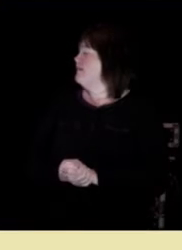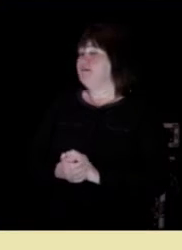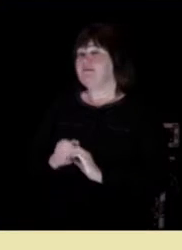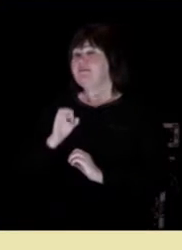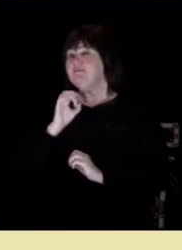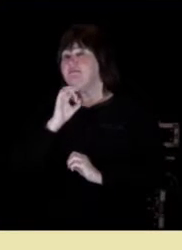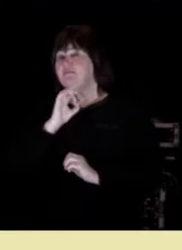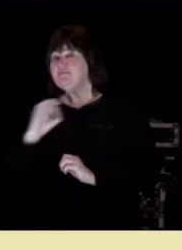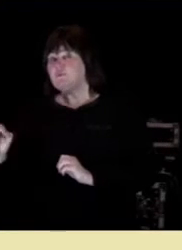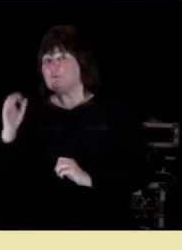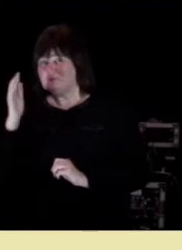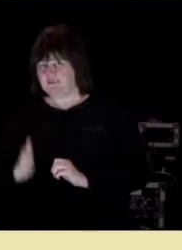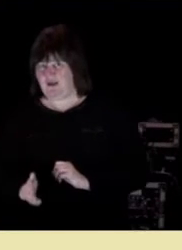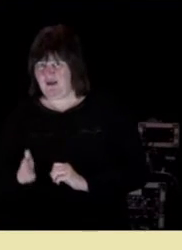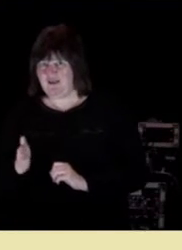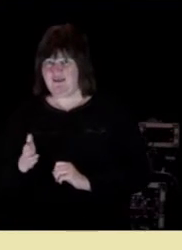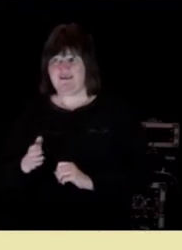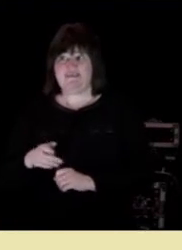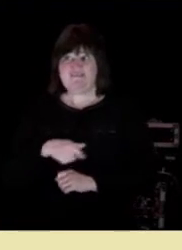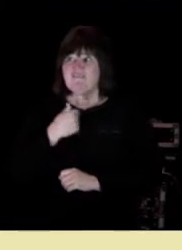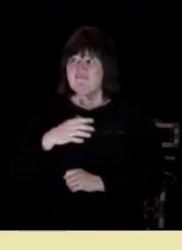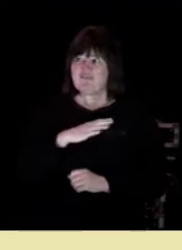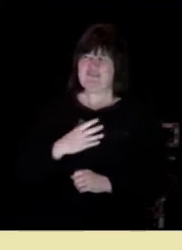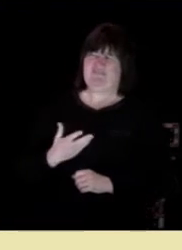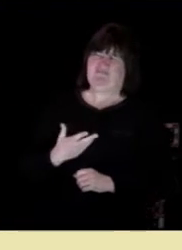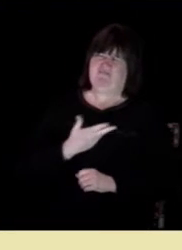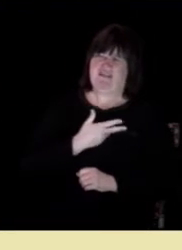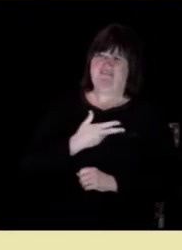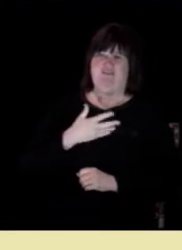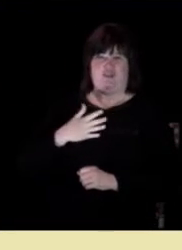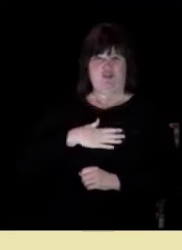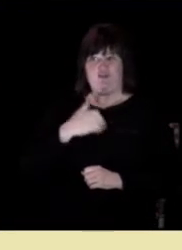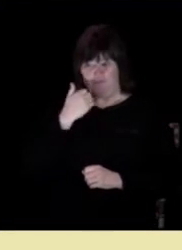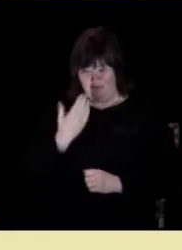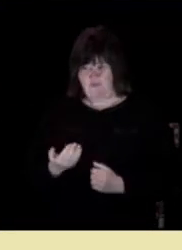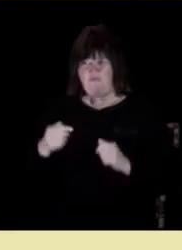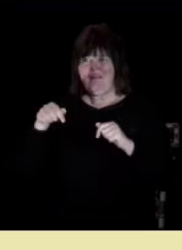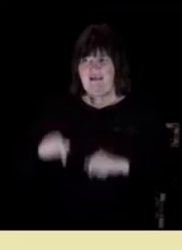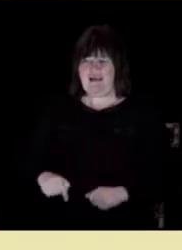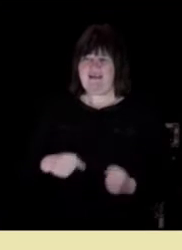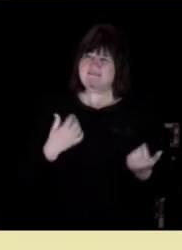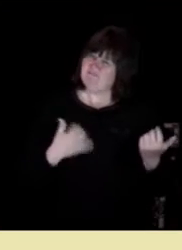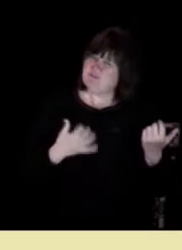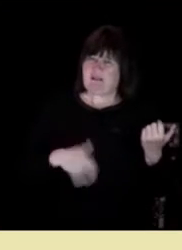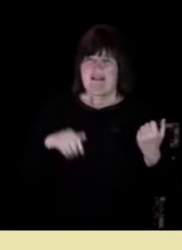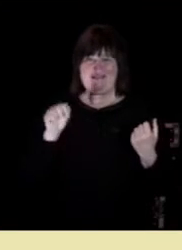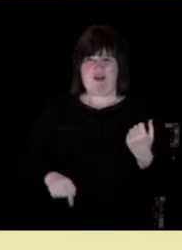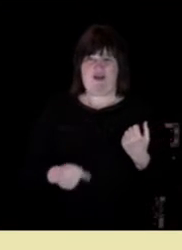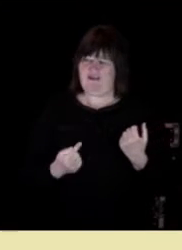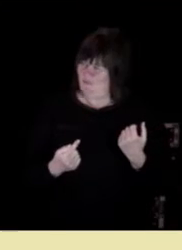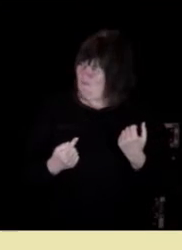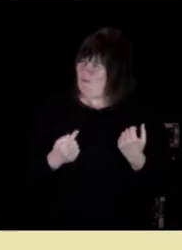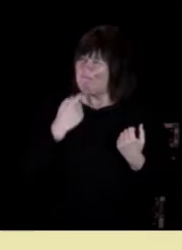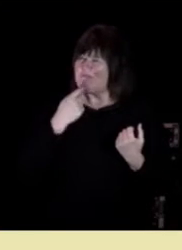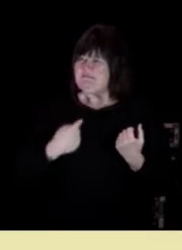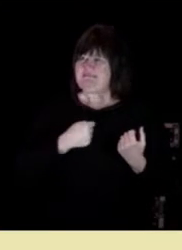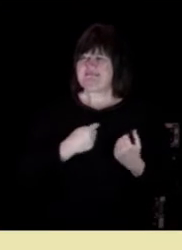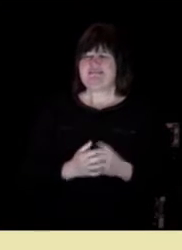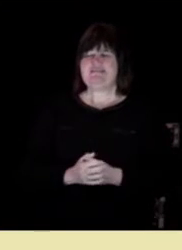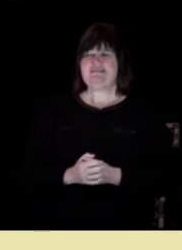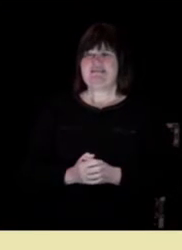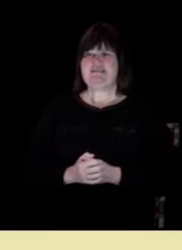Tusen, tusen takk. Vi synes det veldig, veldig hyggelig å få lov til å være her og spille i dag. Det må jeg si. Vi skal spille en låt